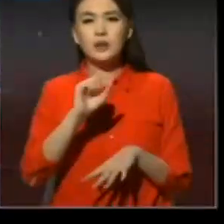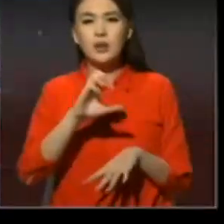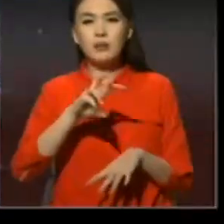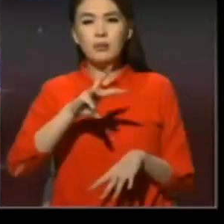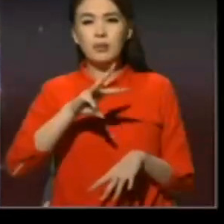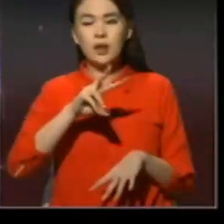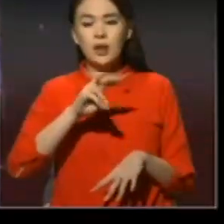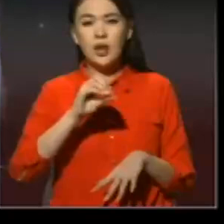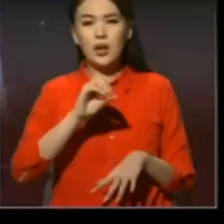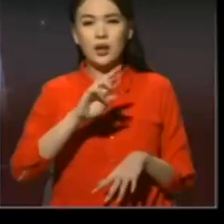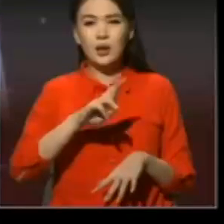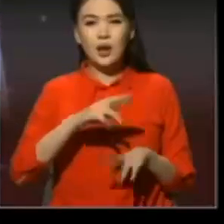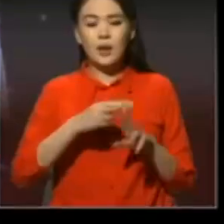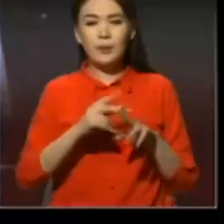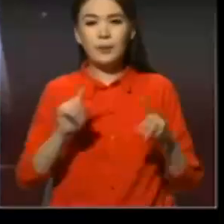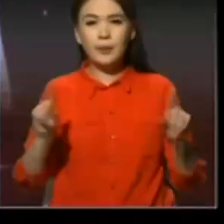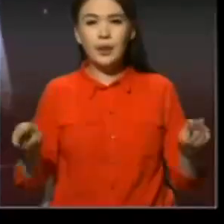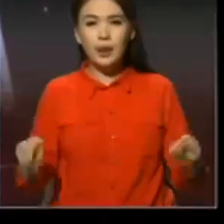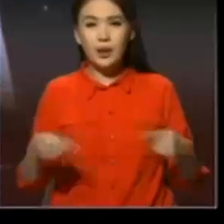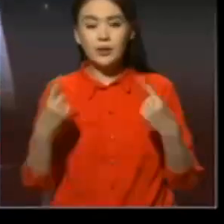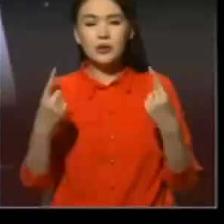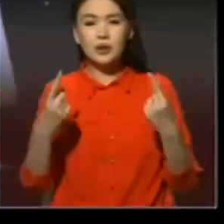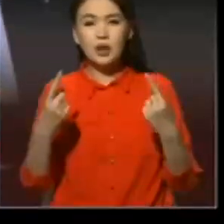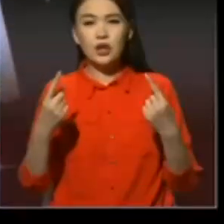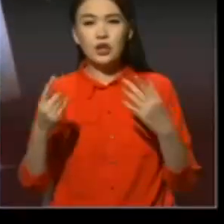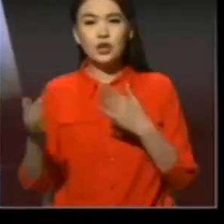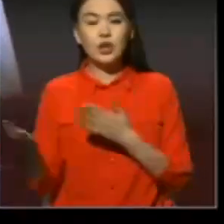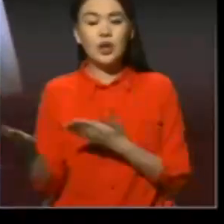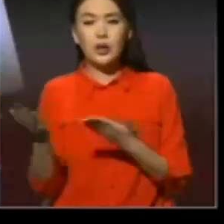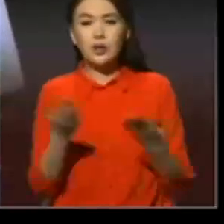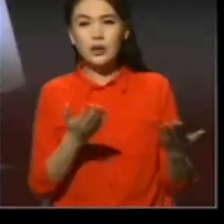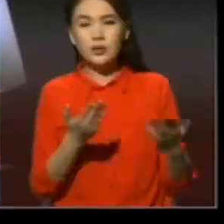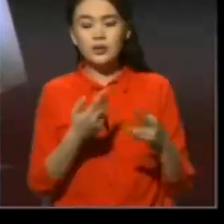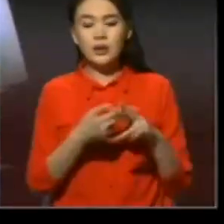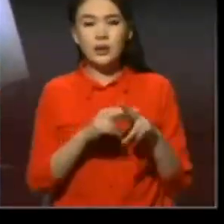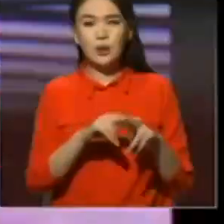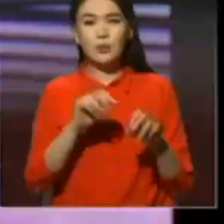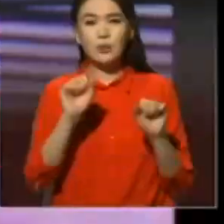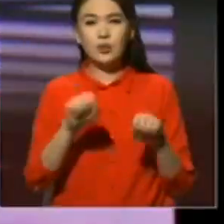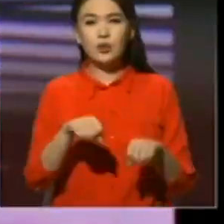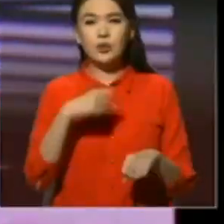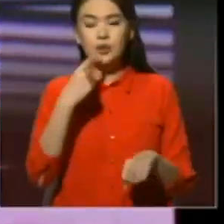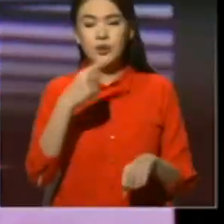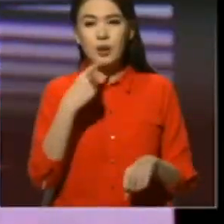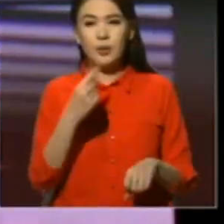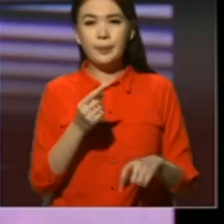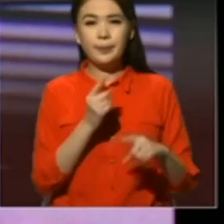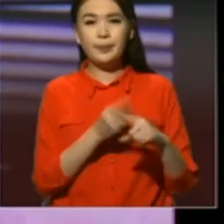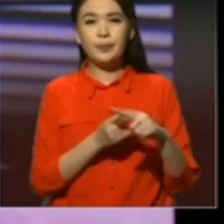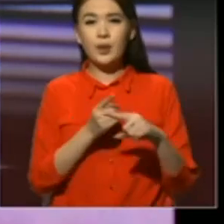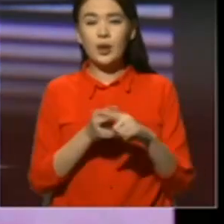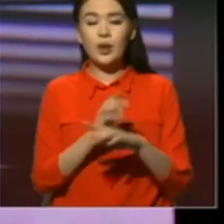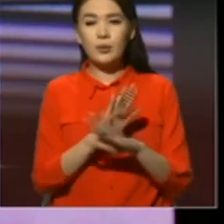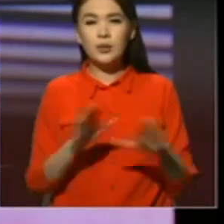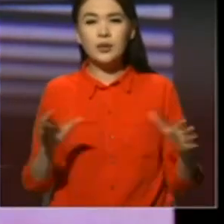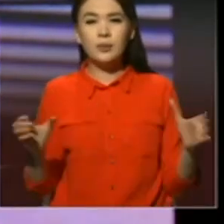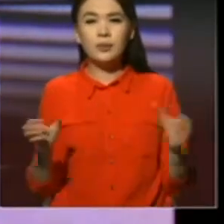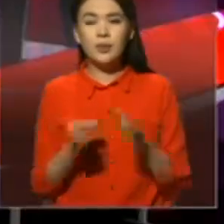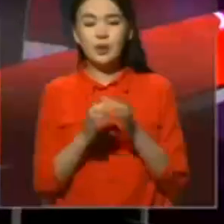сондай бірлікке шақыратын, осы мен айтуға болады. бөлінуге емес, бірігуге